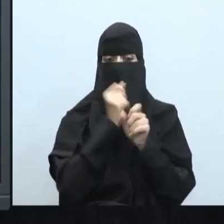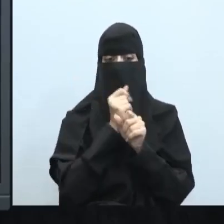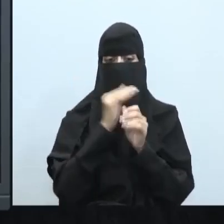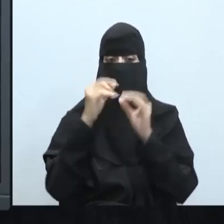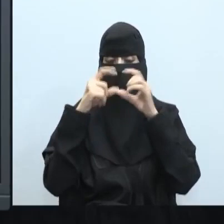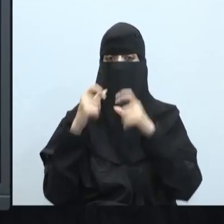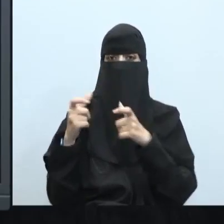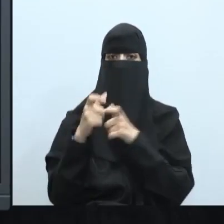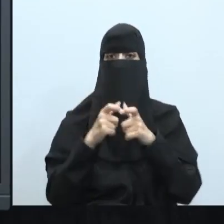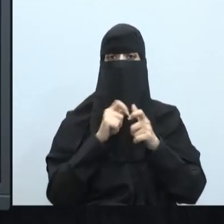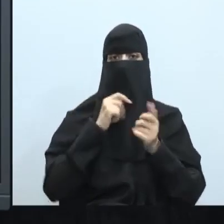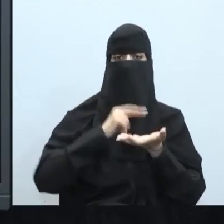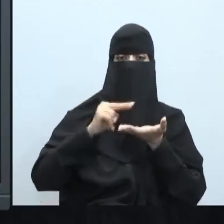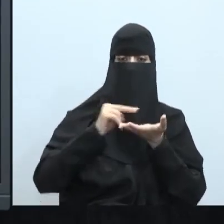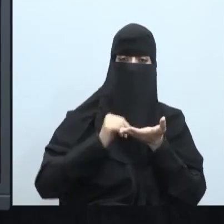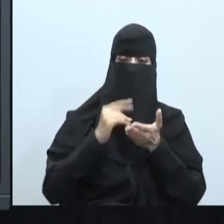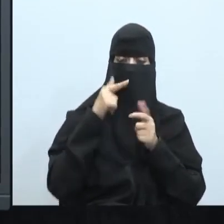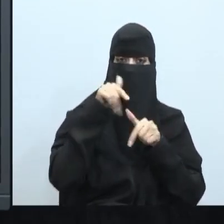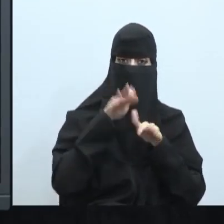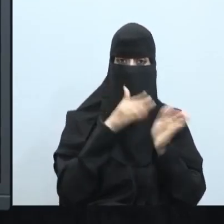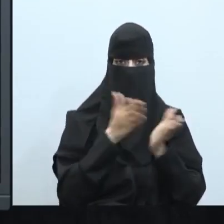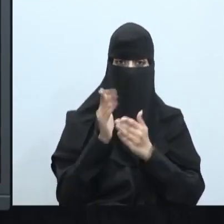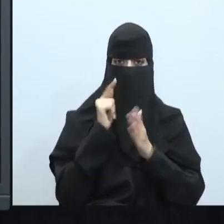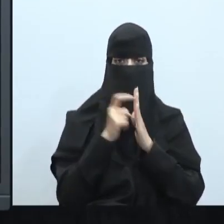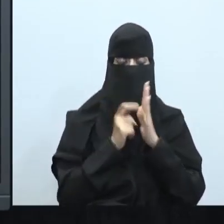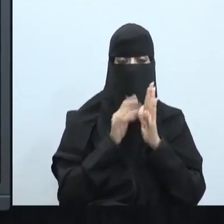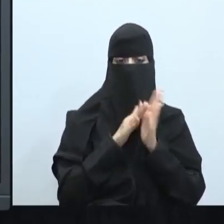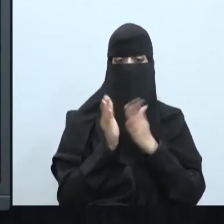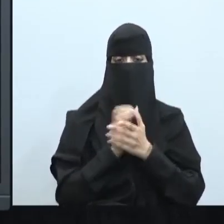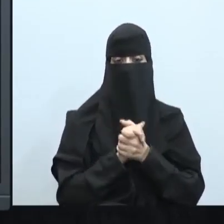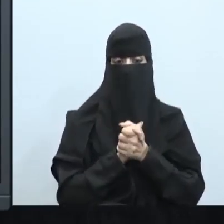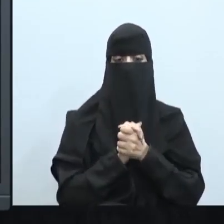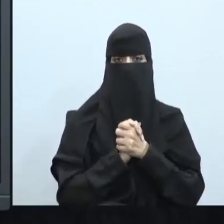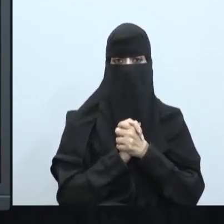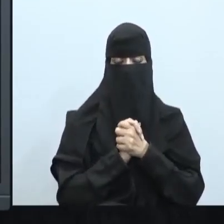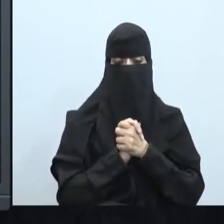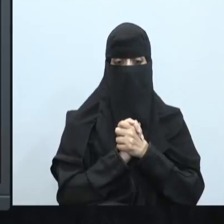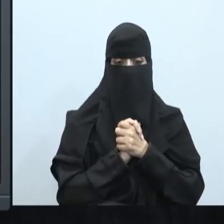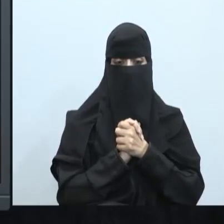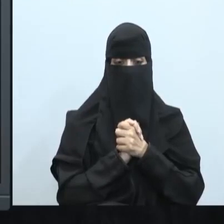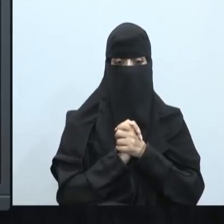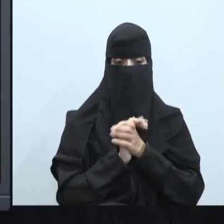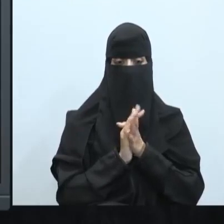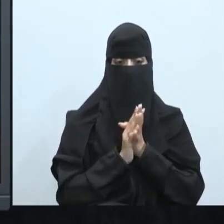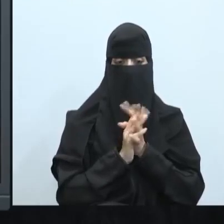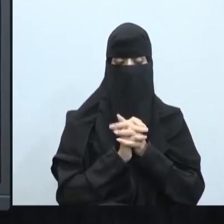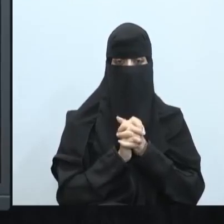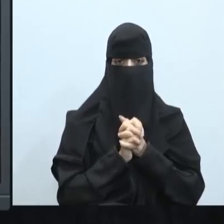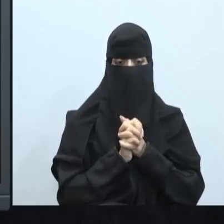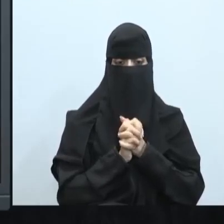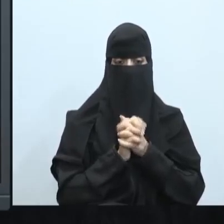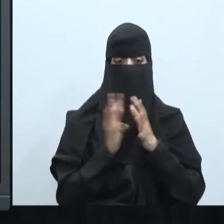مجموعه من الاصدارات له تخدم انظمه تشغيل مختلفه وتخدم ايضا بنيه او عماره